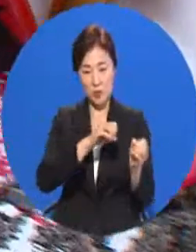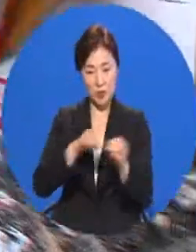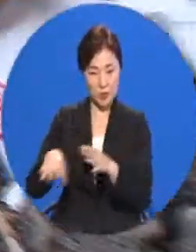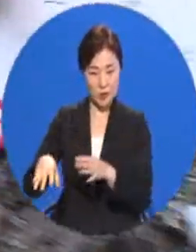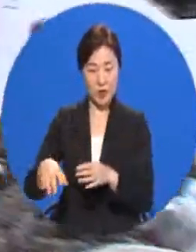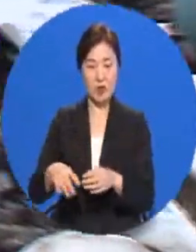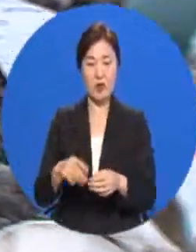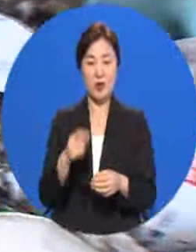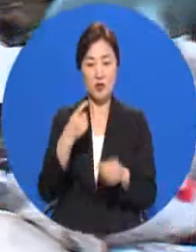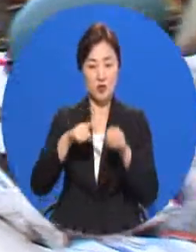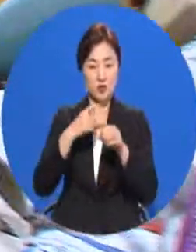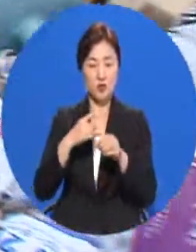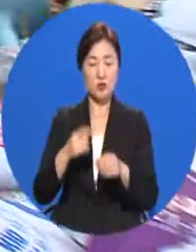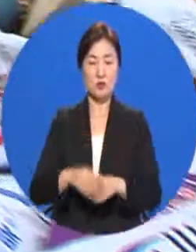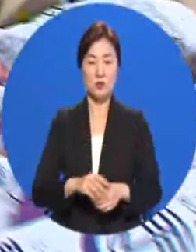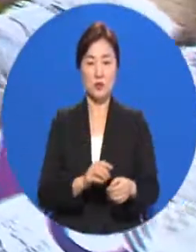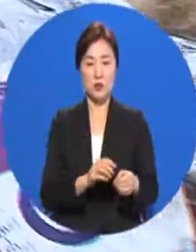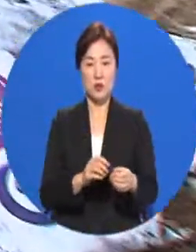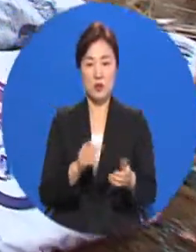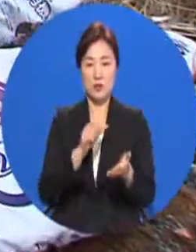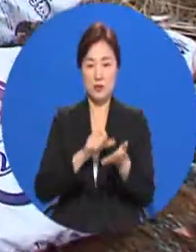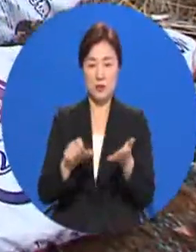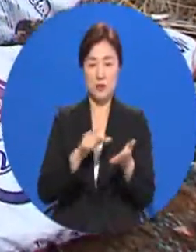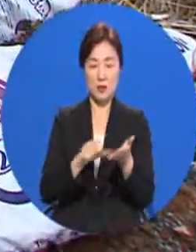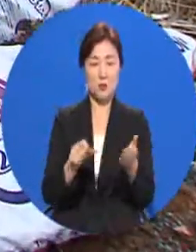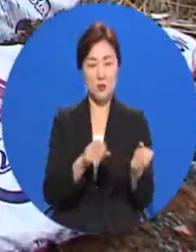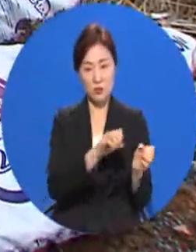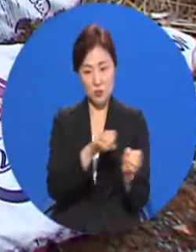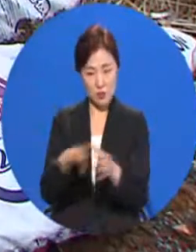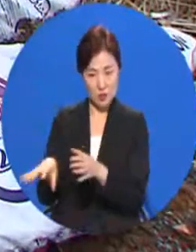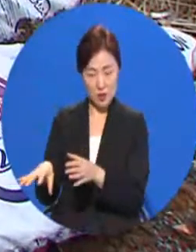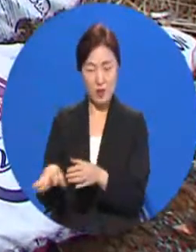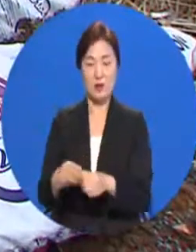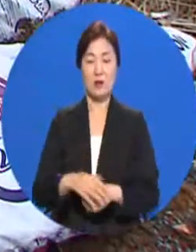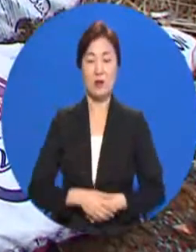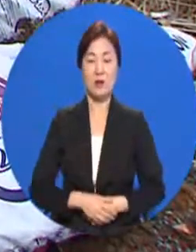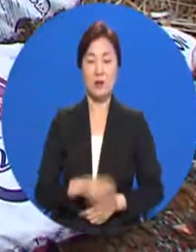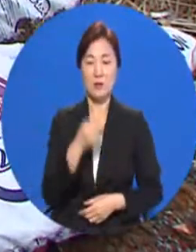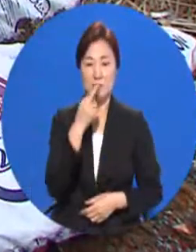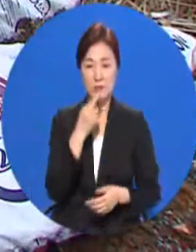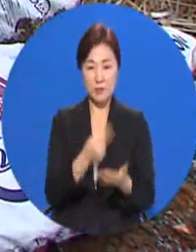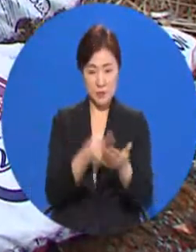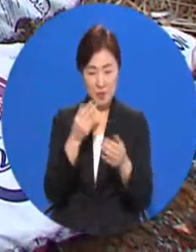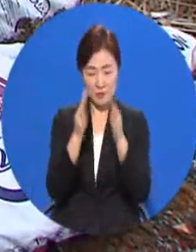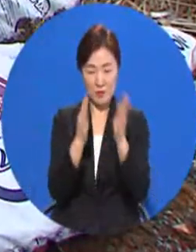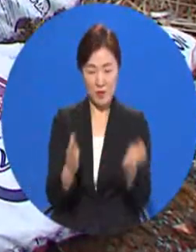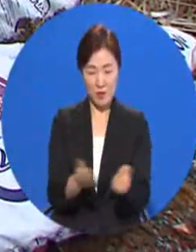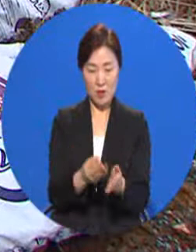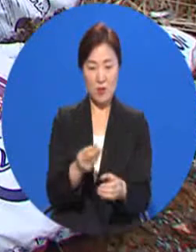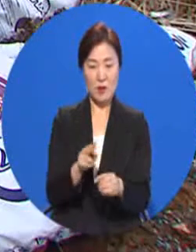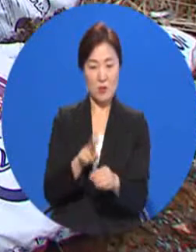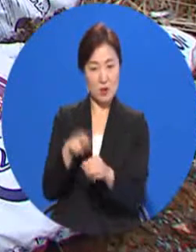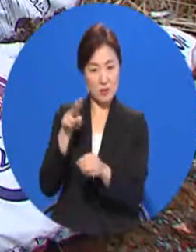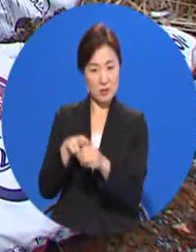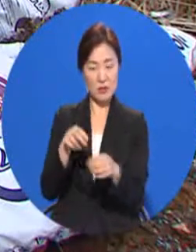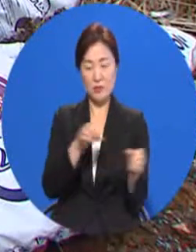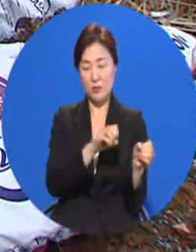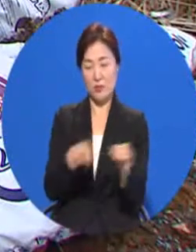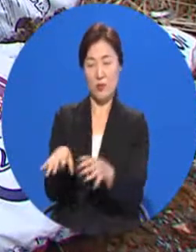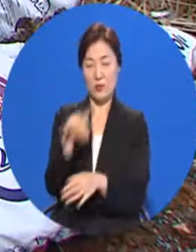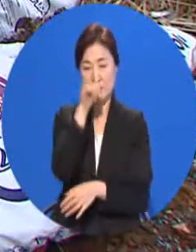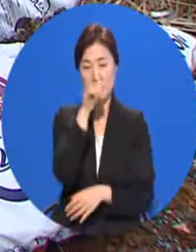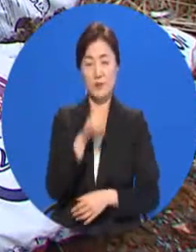같은 생활 쓰레기는 물론 재활용 폐기물 쓰레기장으로 가야 할 이런 빈병이나 플라스틱 캔들도 아무렇게나 버려져